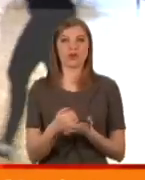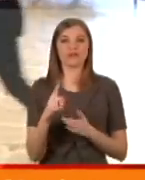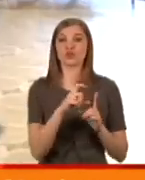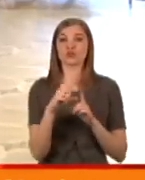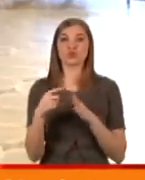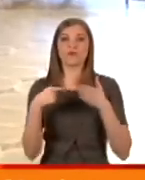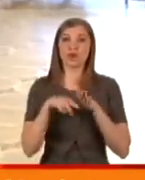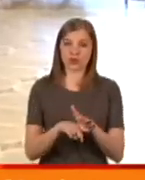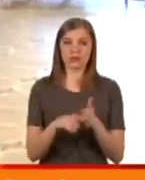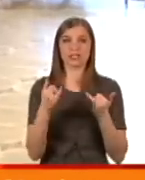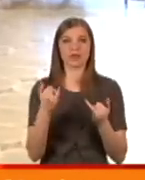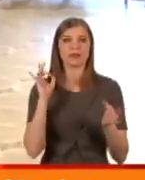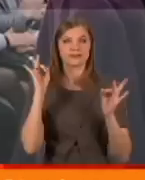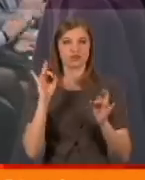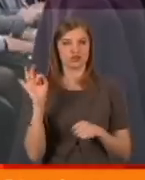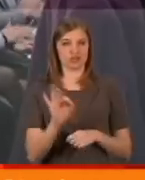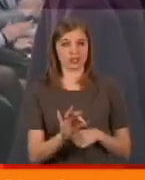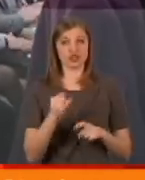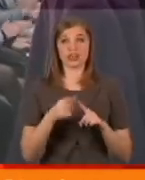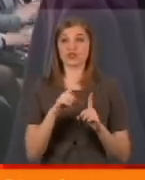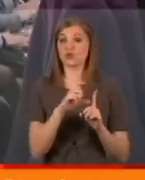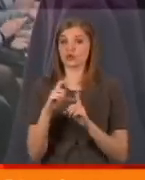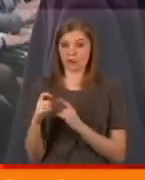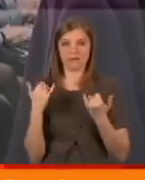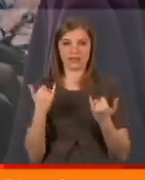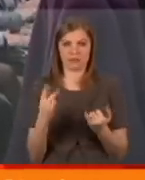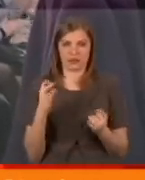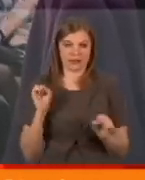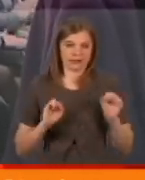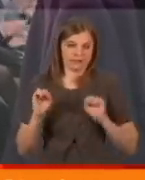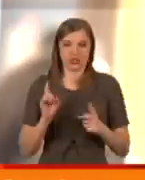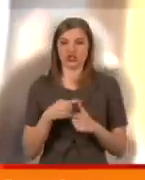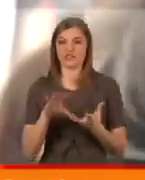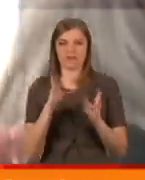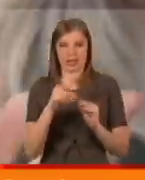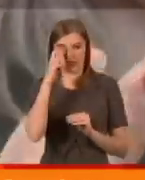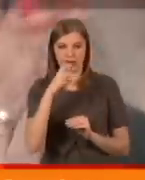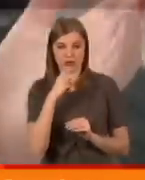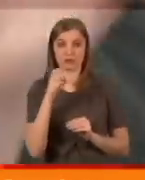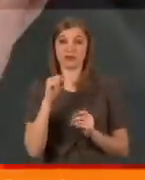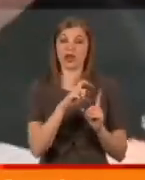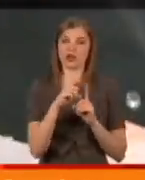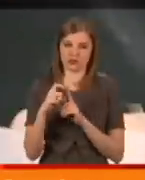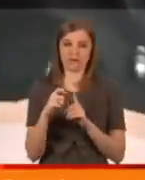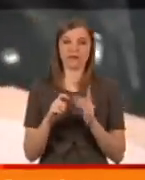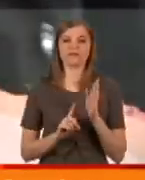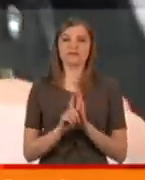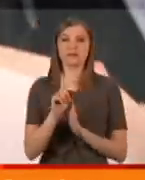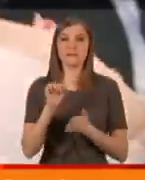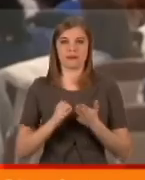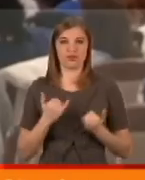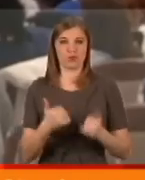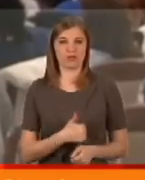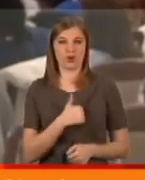слово інклюзія тепер звучить частіше і цього слова тепер не цураються чи взагалі не розуміють а воно стає приводом для